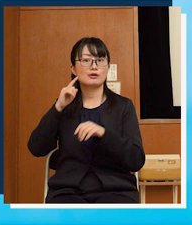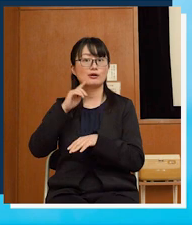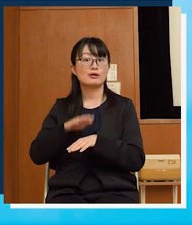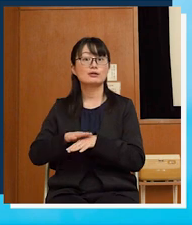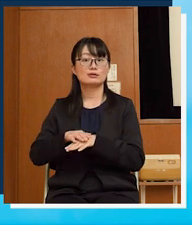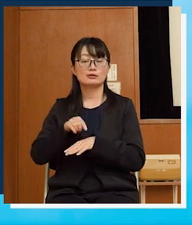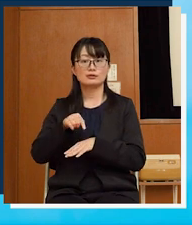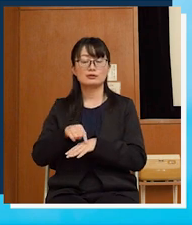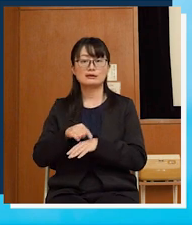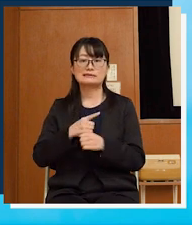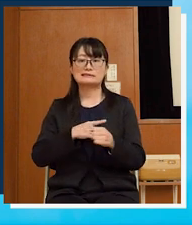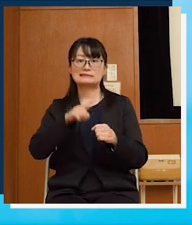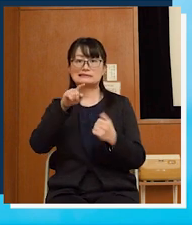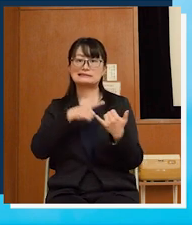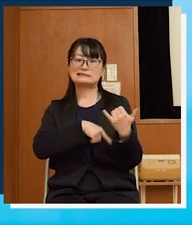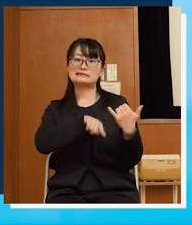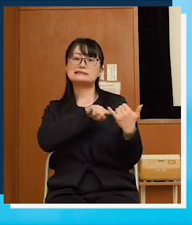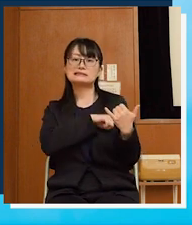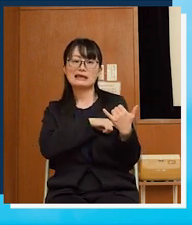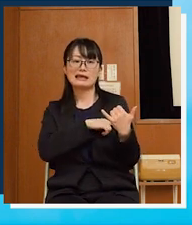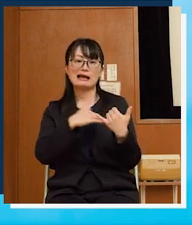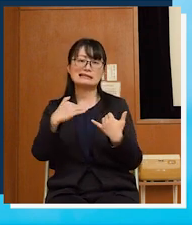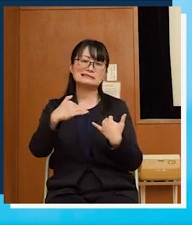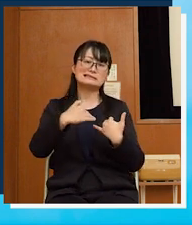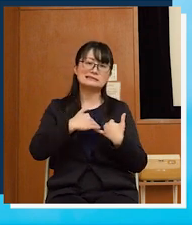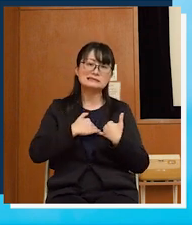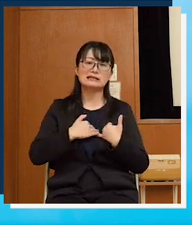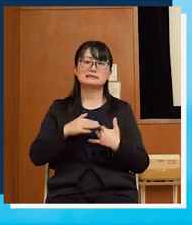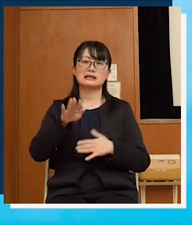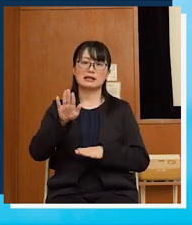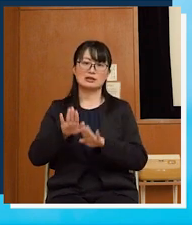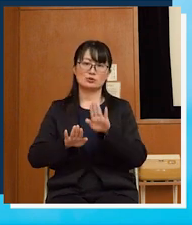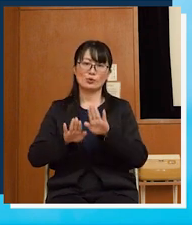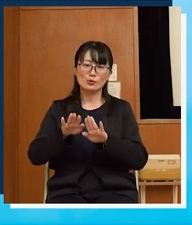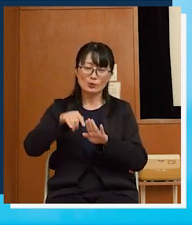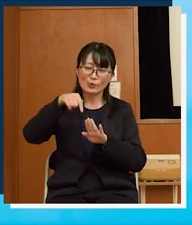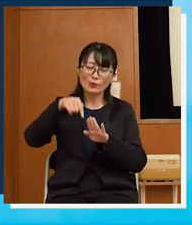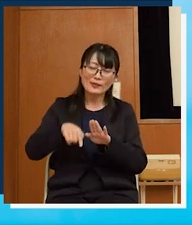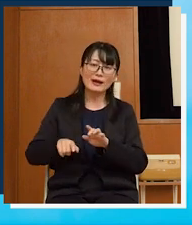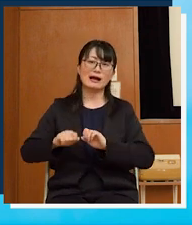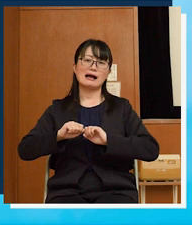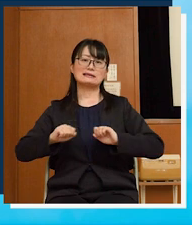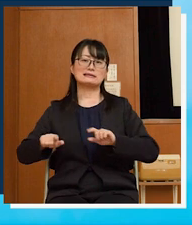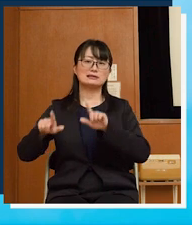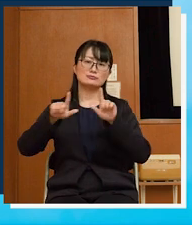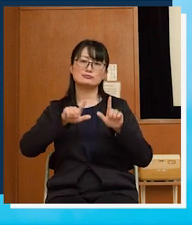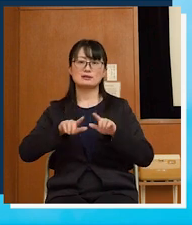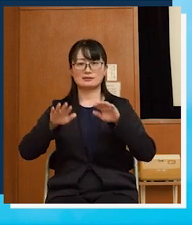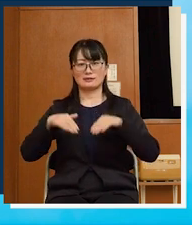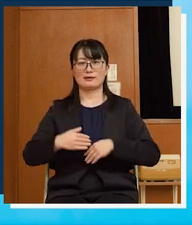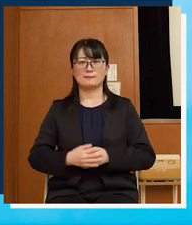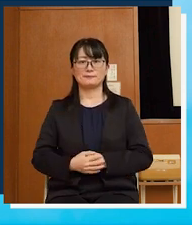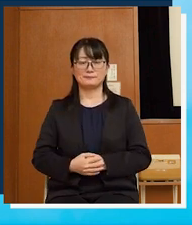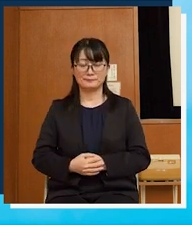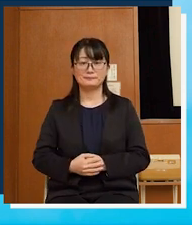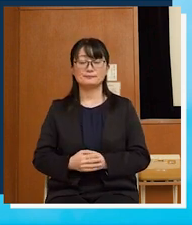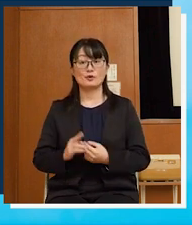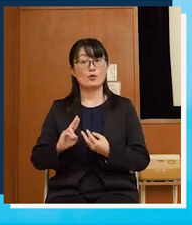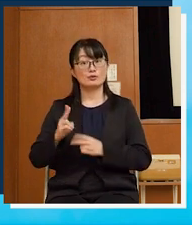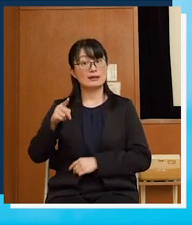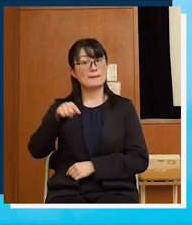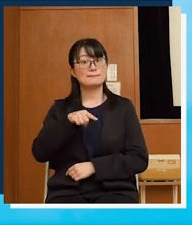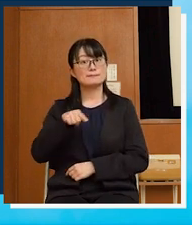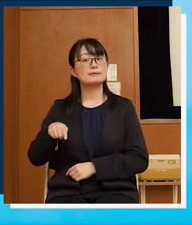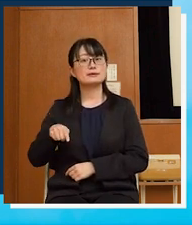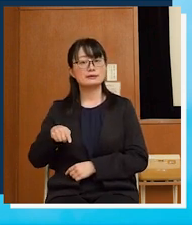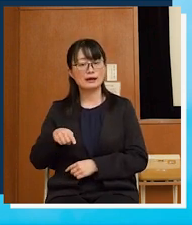ね人権がですね侵害された状況の中で我々生きてきたんだとで県民がなぜ